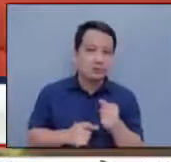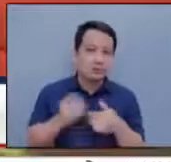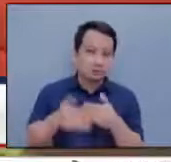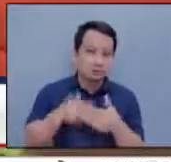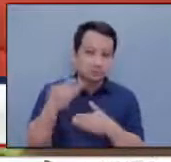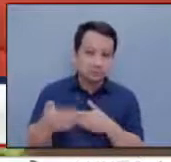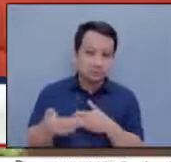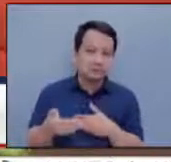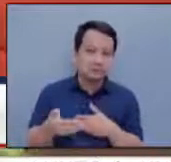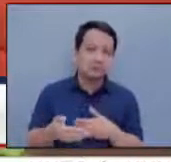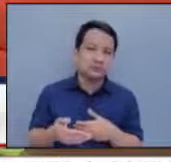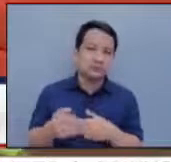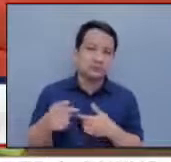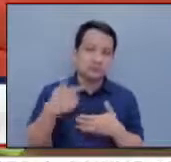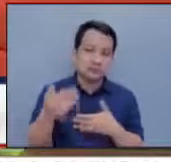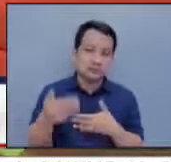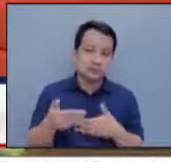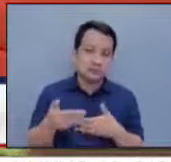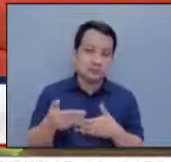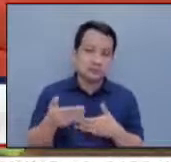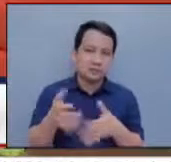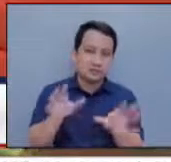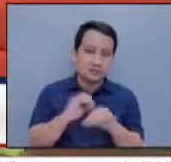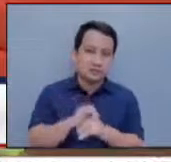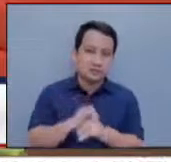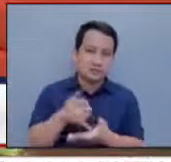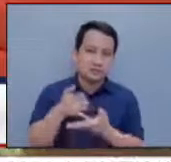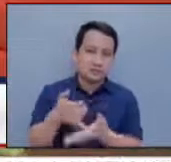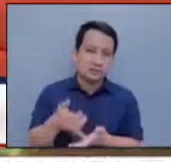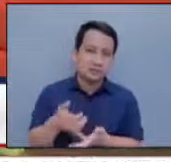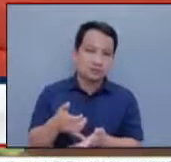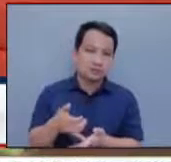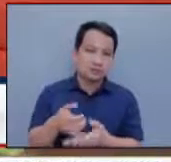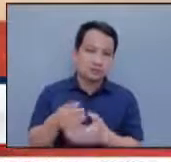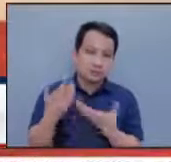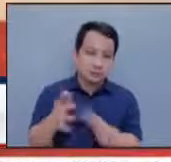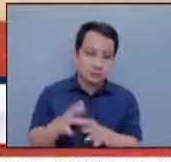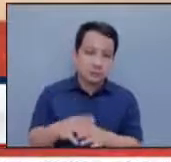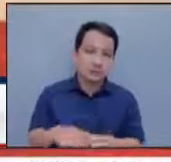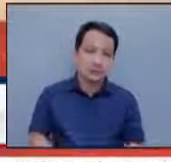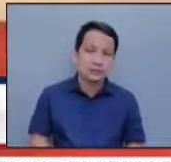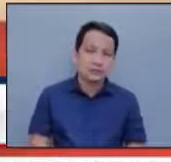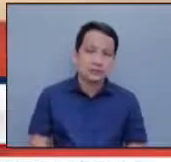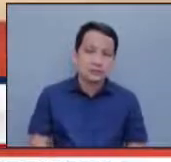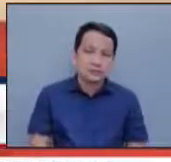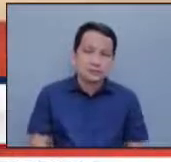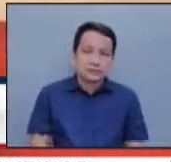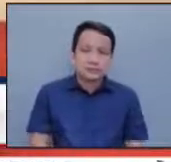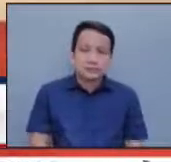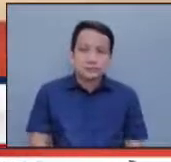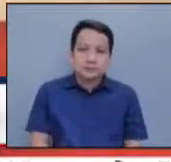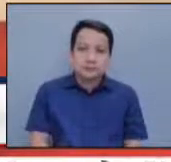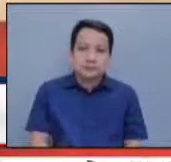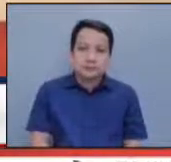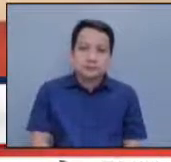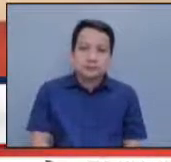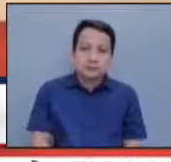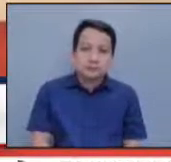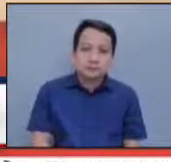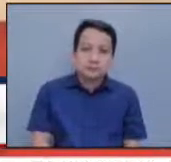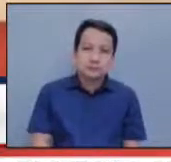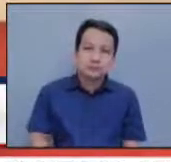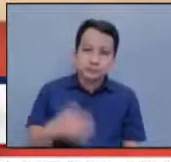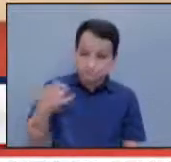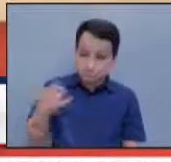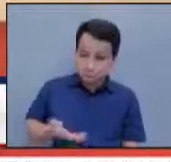ito. What's next ba after this award giving na ito? Well, after nito po ay imi-meet po namin ang ating